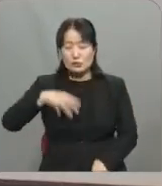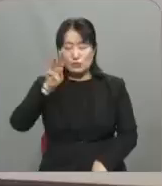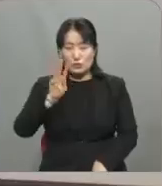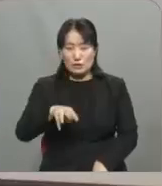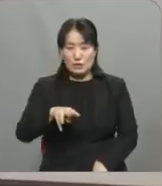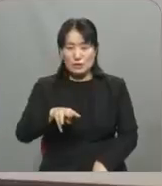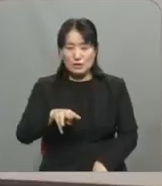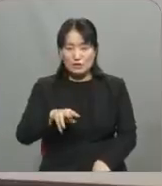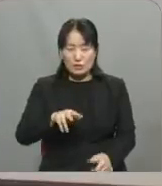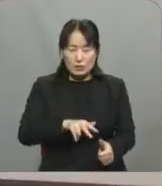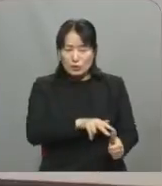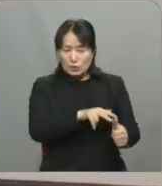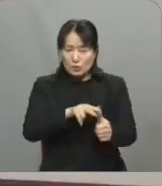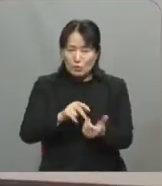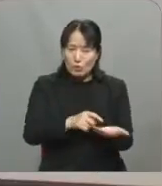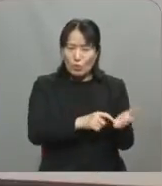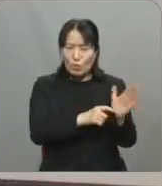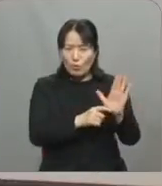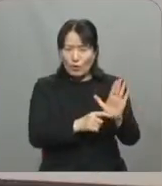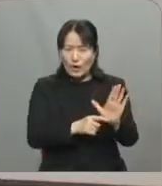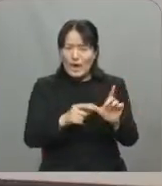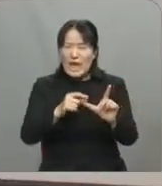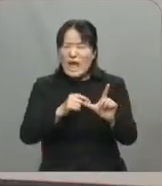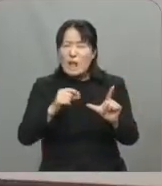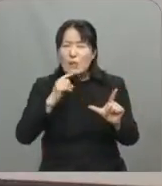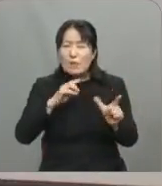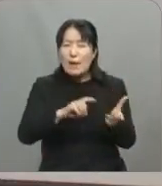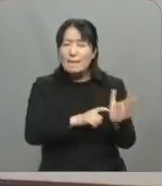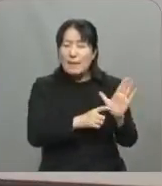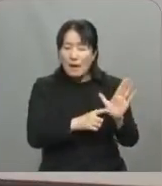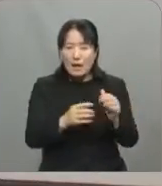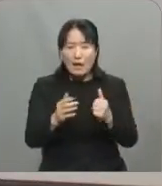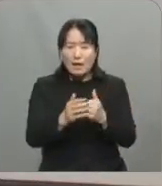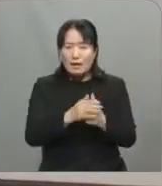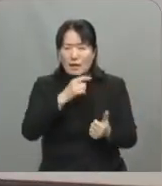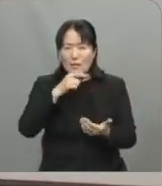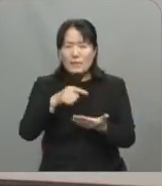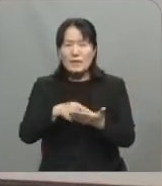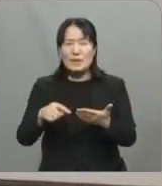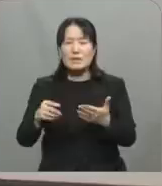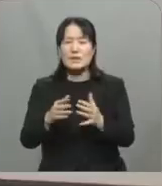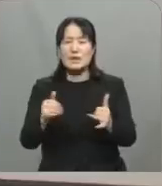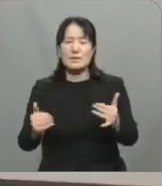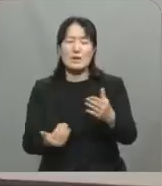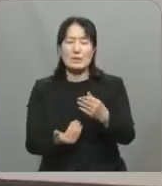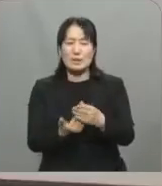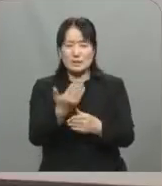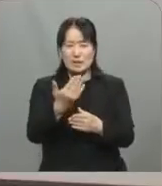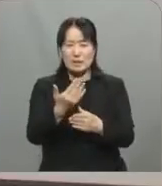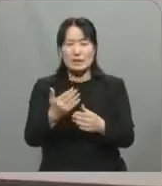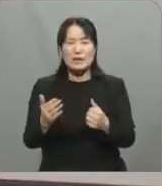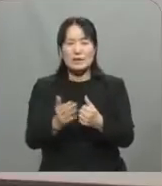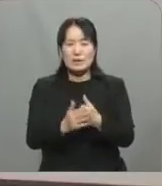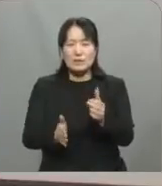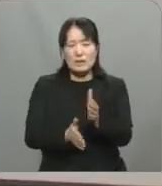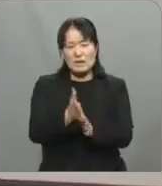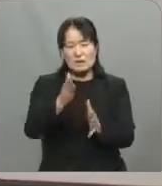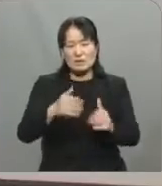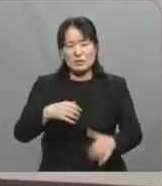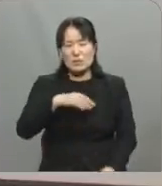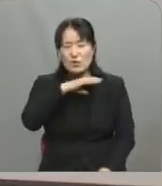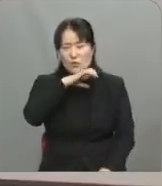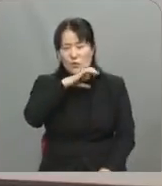춘천에서는 정보 공개 범위가 최소한으로 제한되면서 애꿎은 피해자들이 잇따라 발생해 시민들의 불만이 커지고